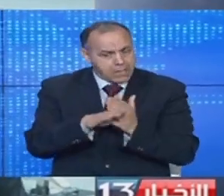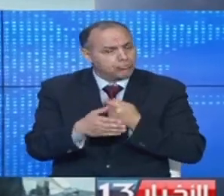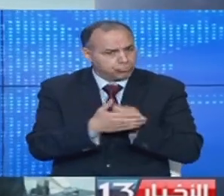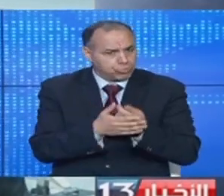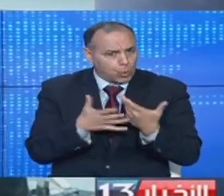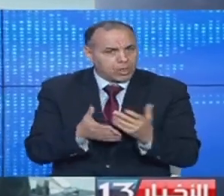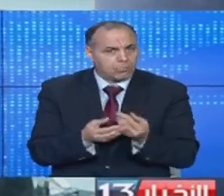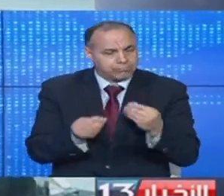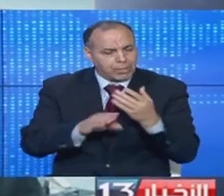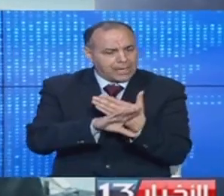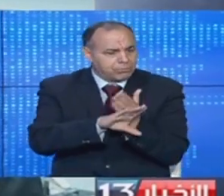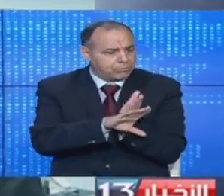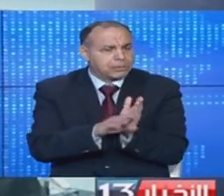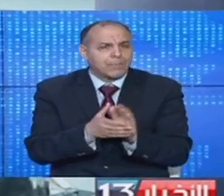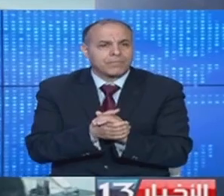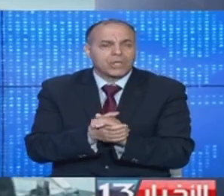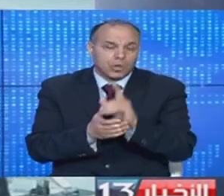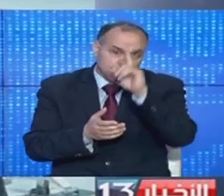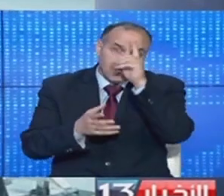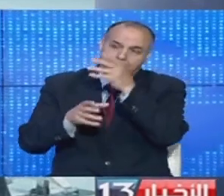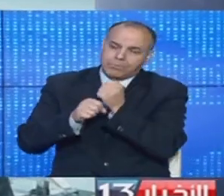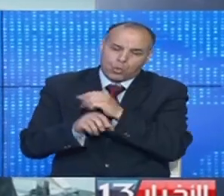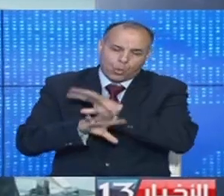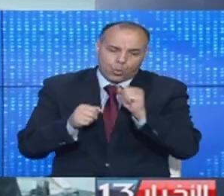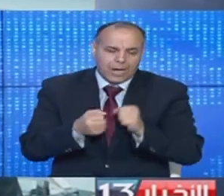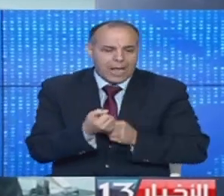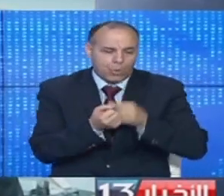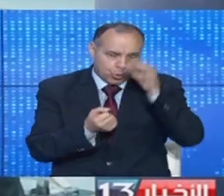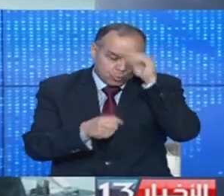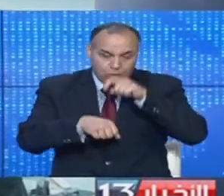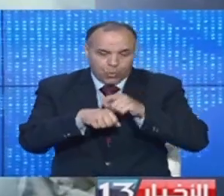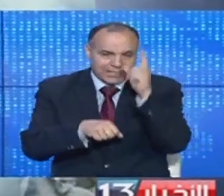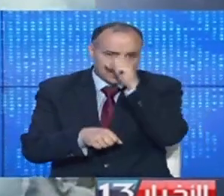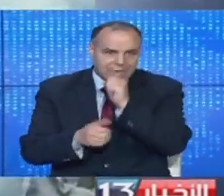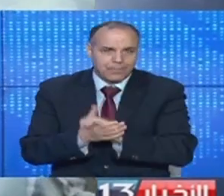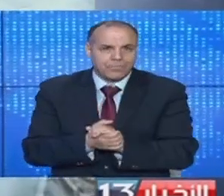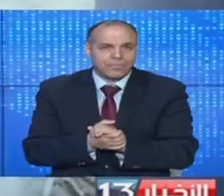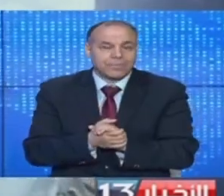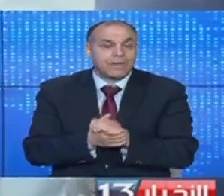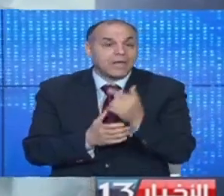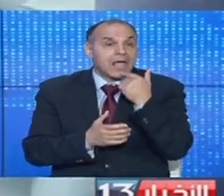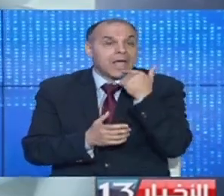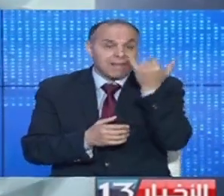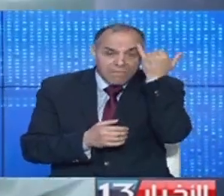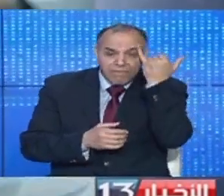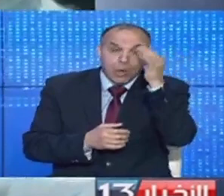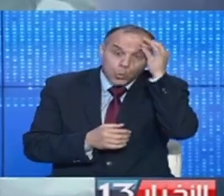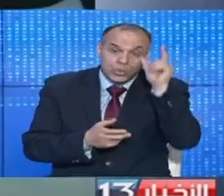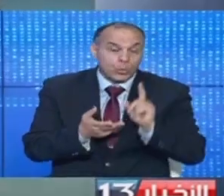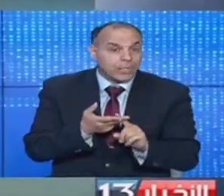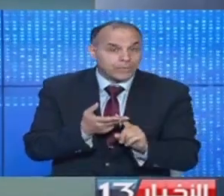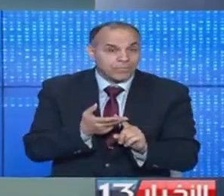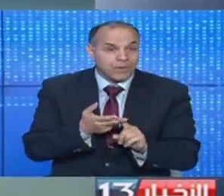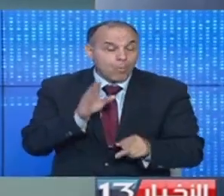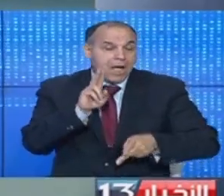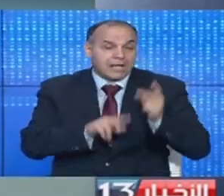نشريه ونزيدوا نكملوا هالطلبيه، وان شاء الله ربي يوفقنا باش نعاونوا تونس في الظرف الحالي. ومن قام بهذه المبادره الوطنيه